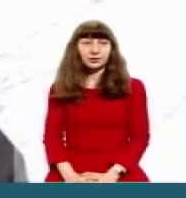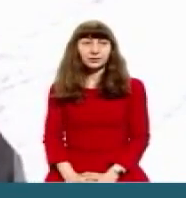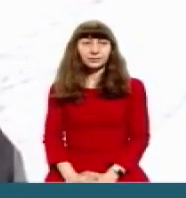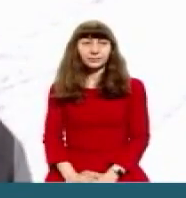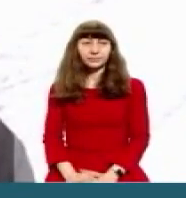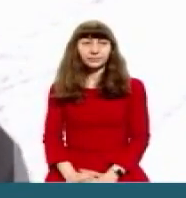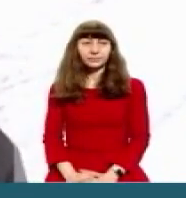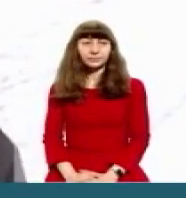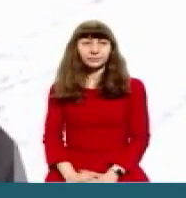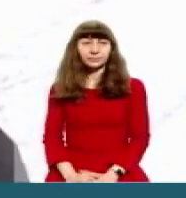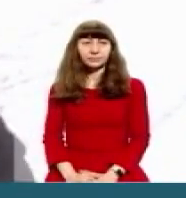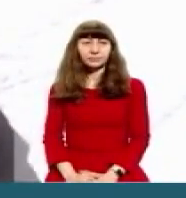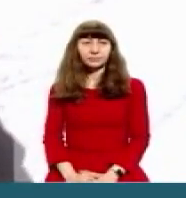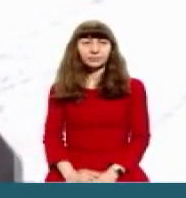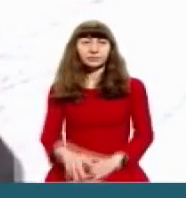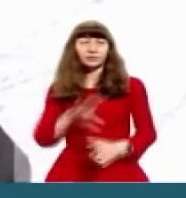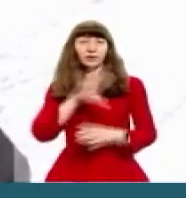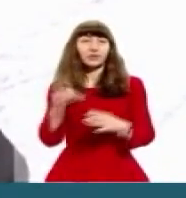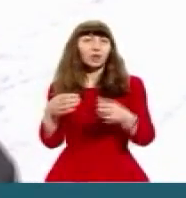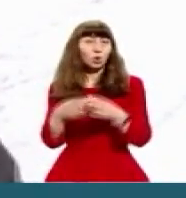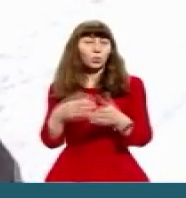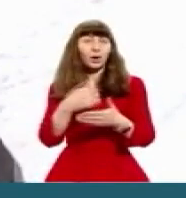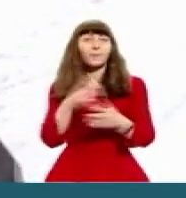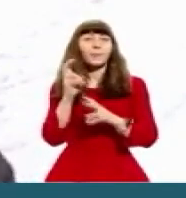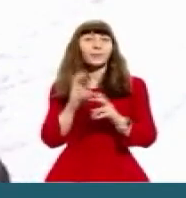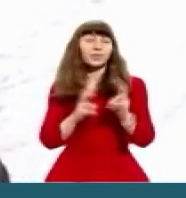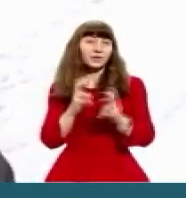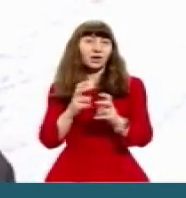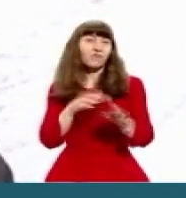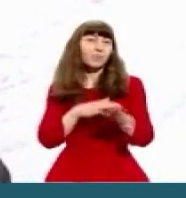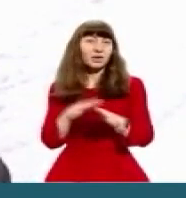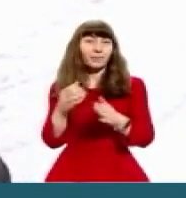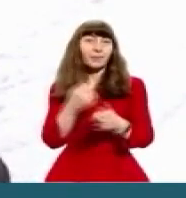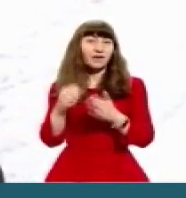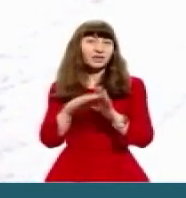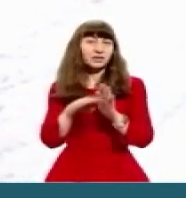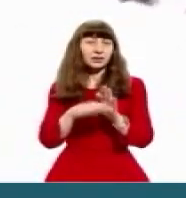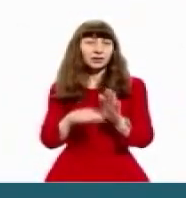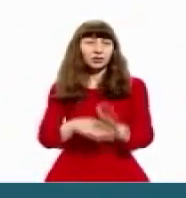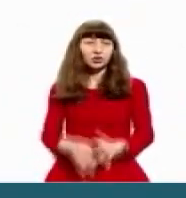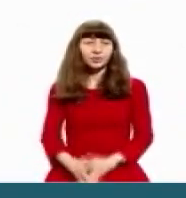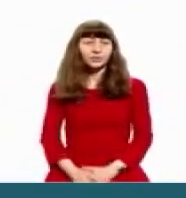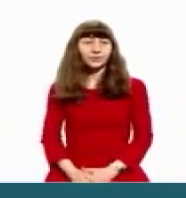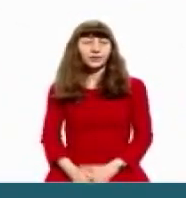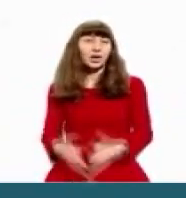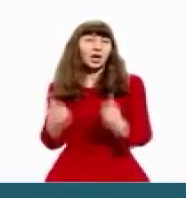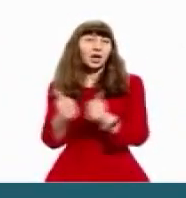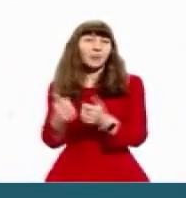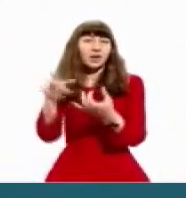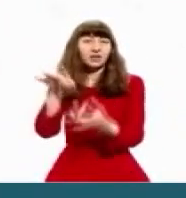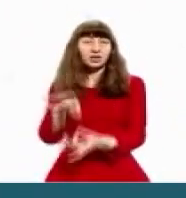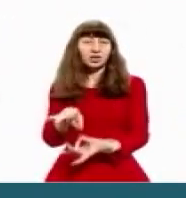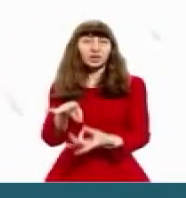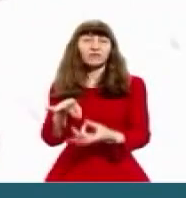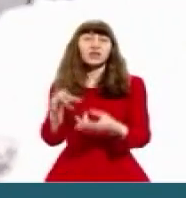состава предприятия гарантирует четкое, конкретное выполнение поставленных задач, поставленных работ. Снега. Припаркованные на ночь